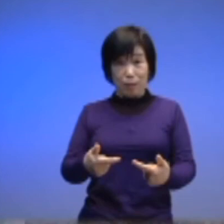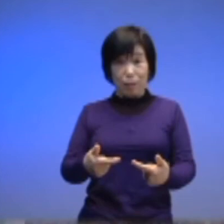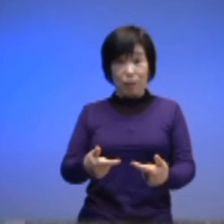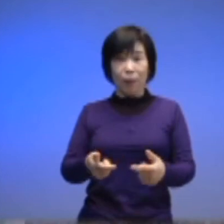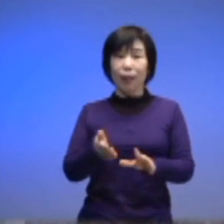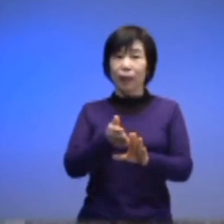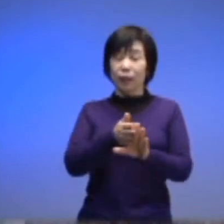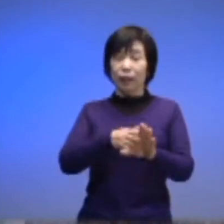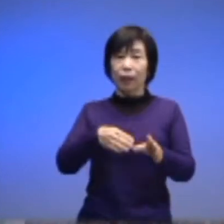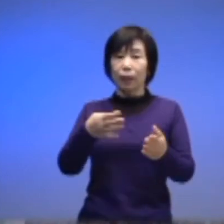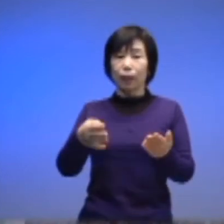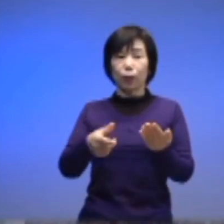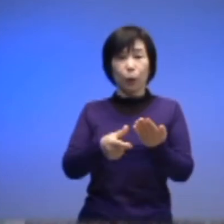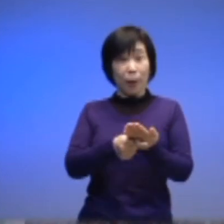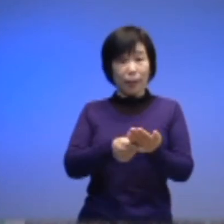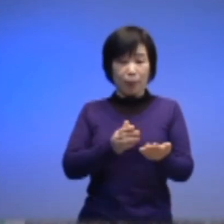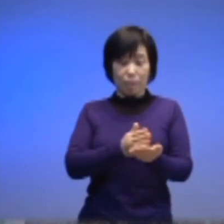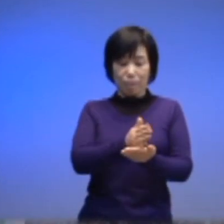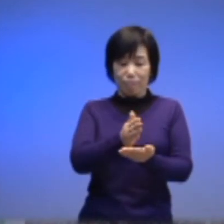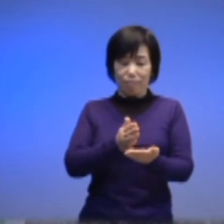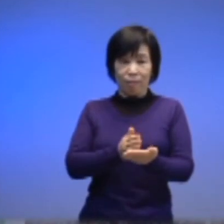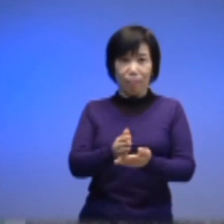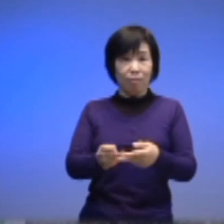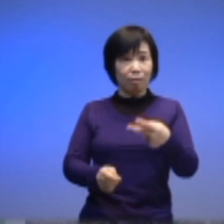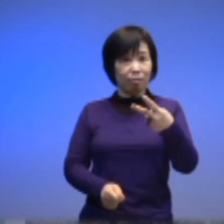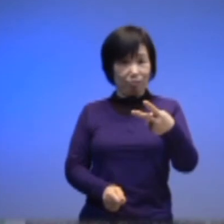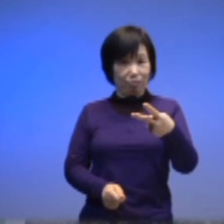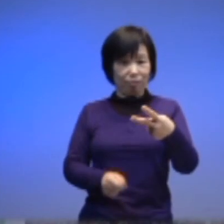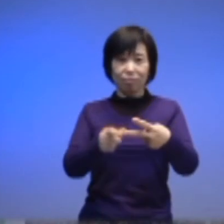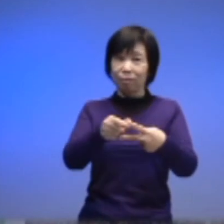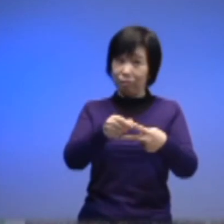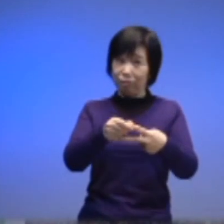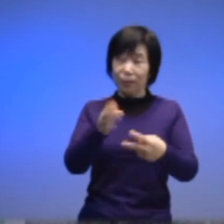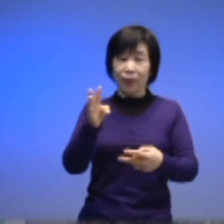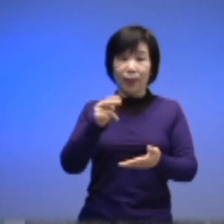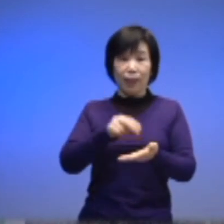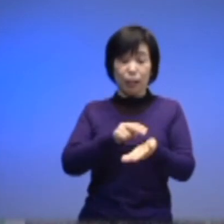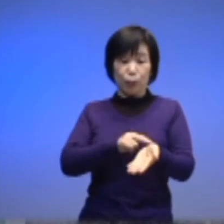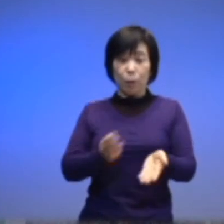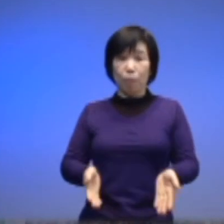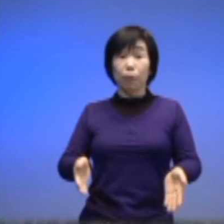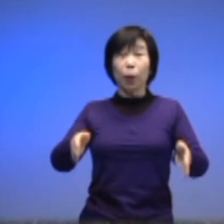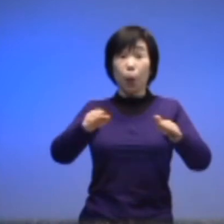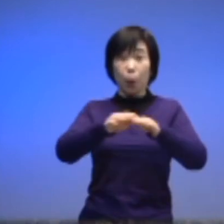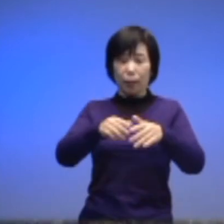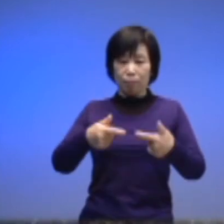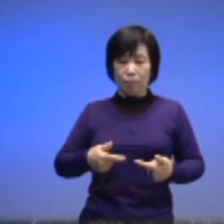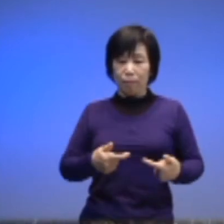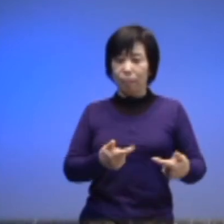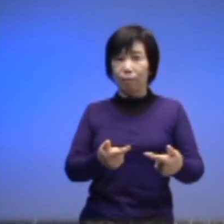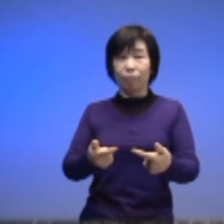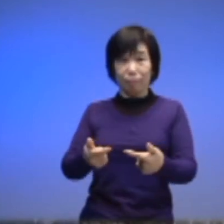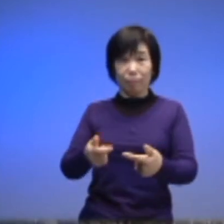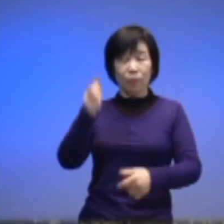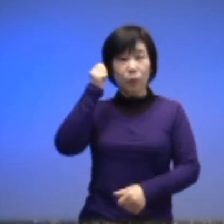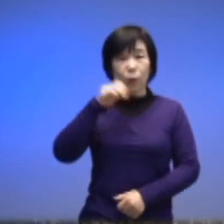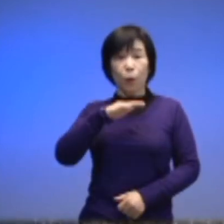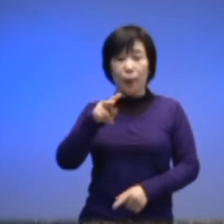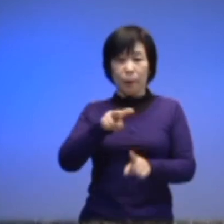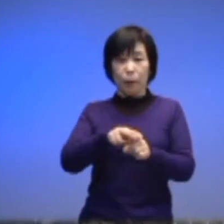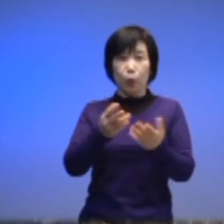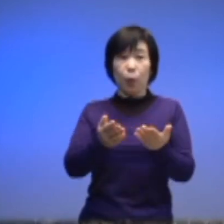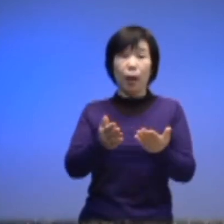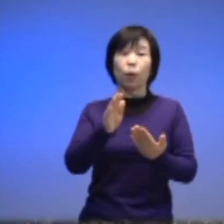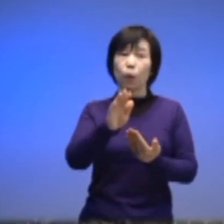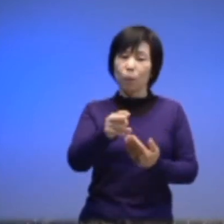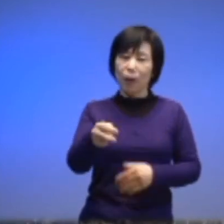バスで来る人は近鉄四日市駅から県立総合医療センター行きに乗って、泊山小学